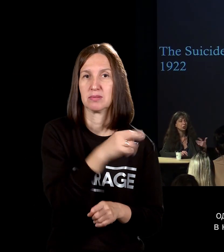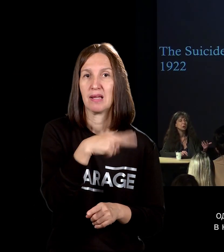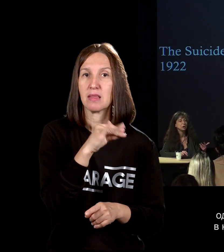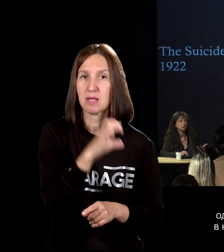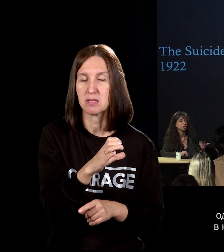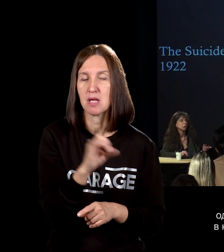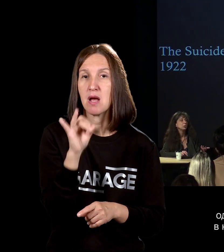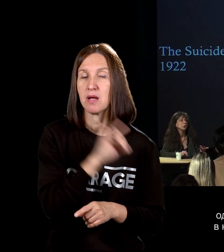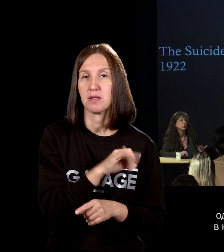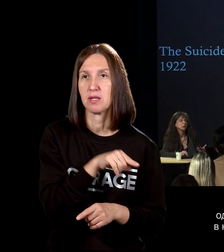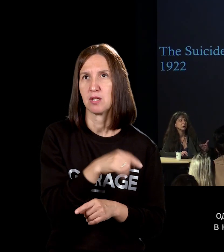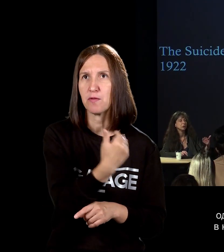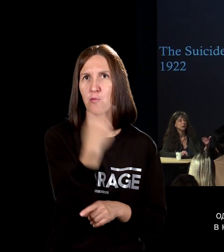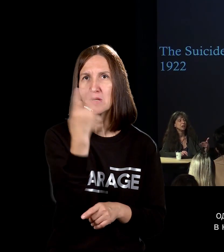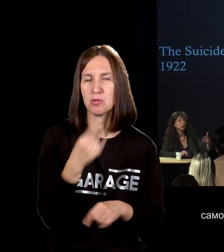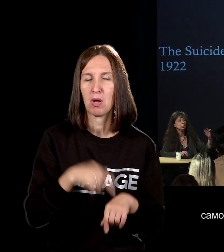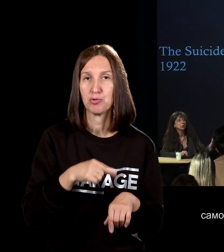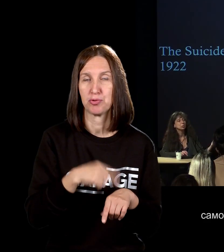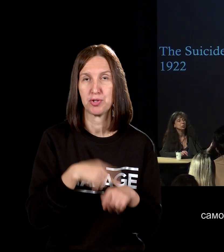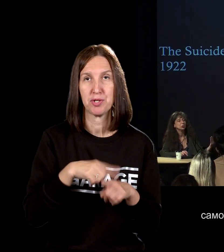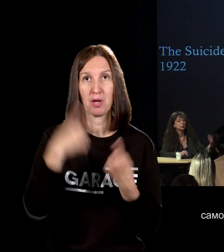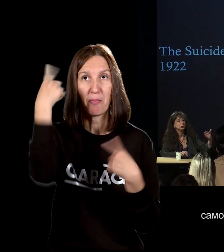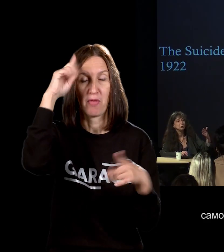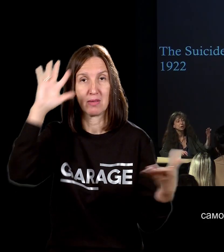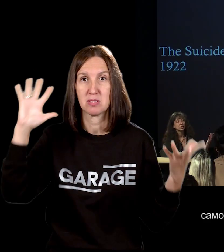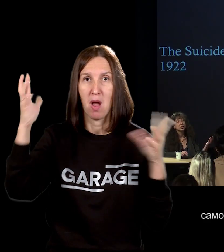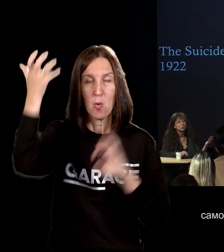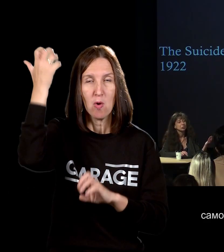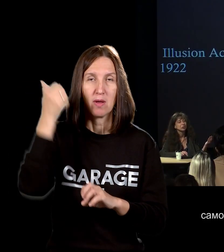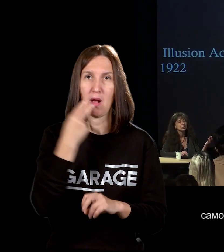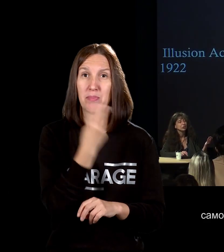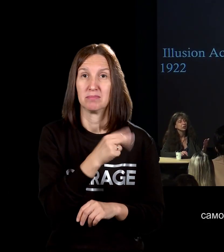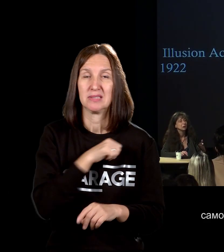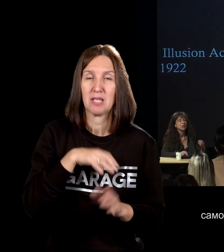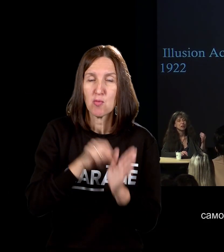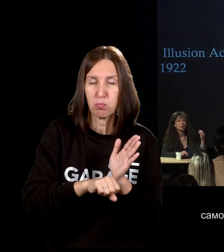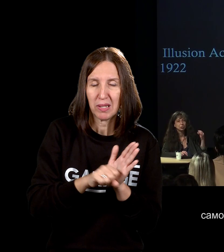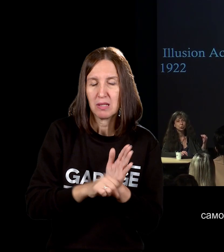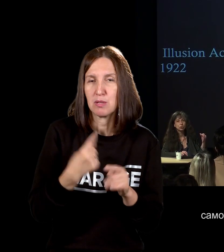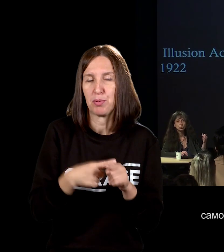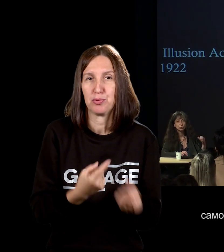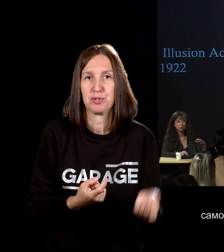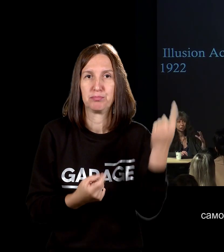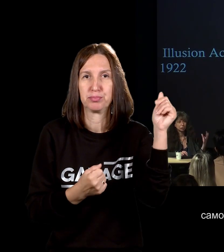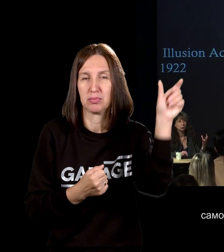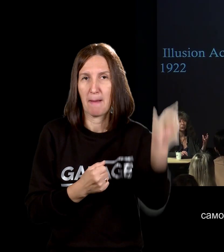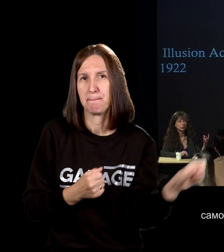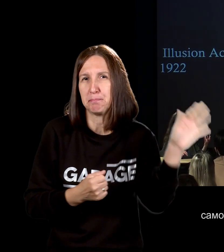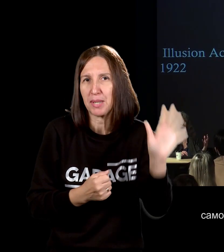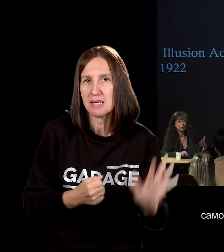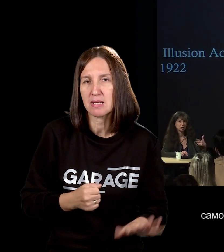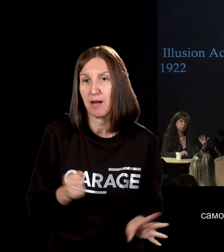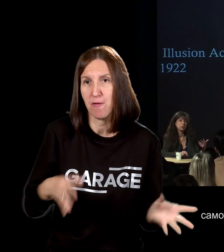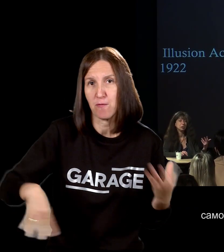такое совершенно ощущение фантасмагории, когда это не только самоубийцы, но и призраки, которые там возникают, когда